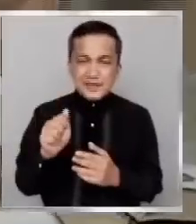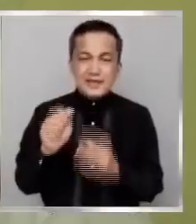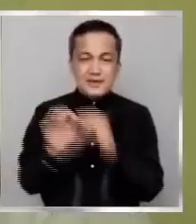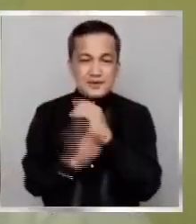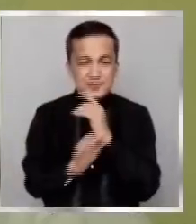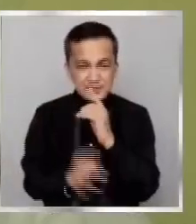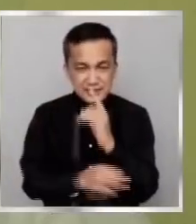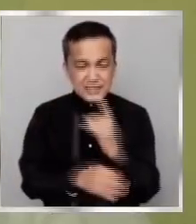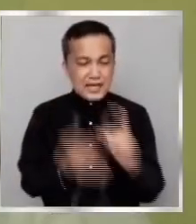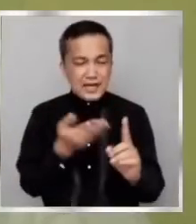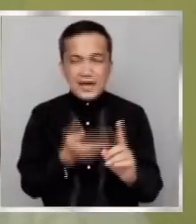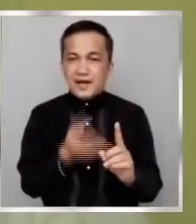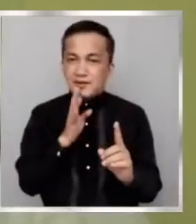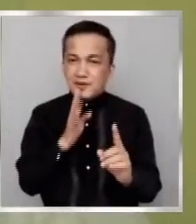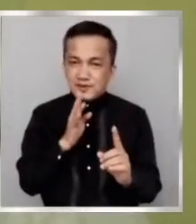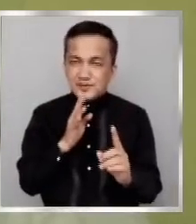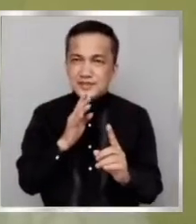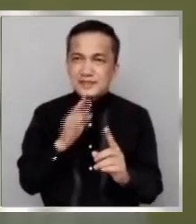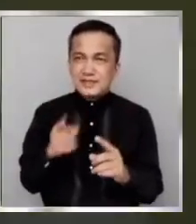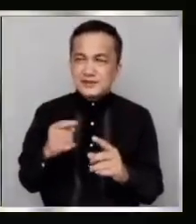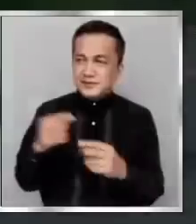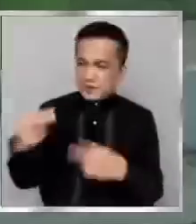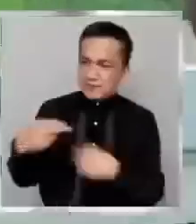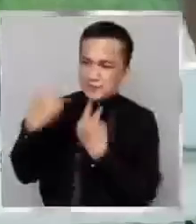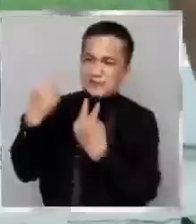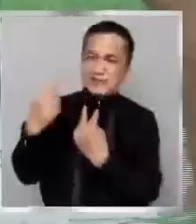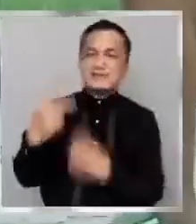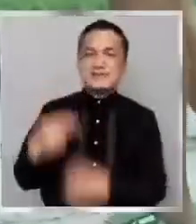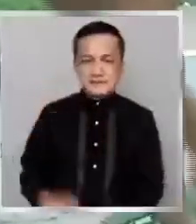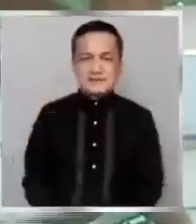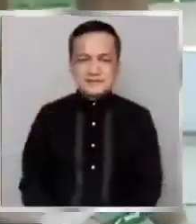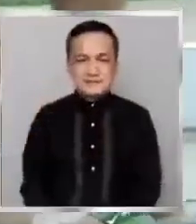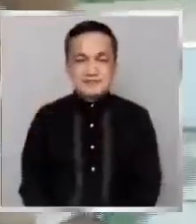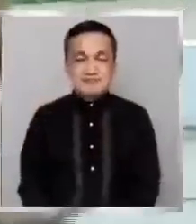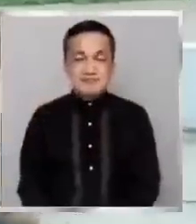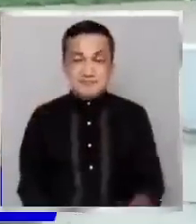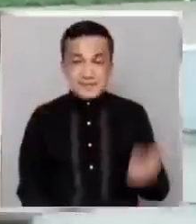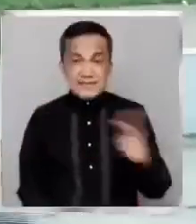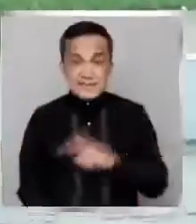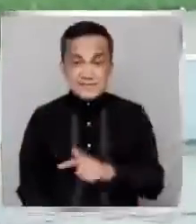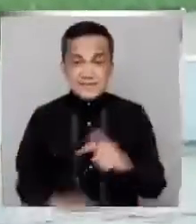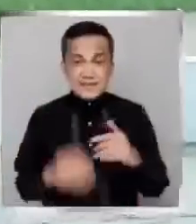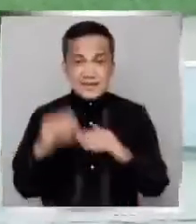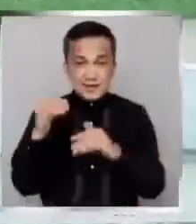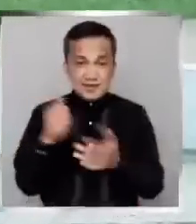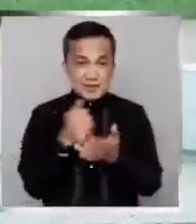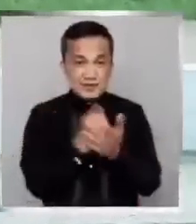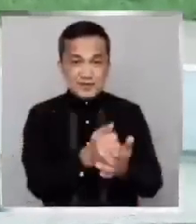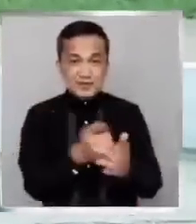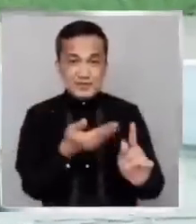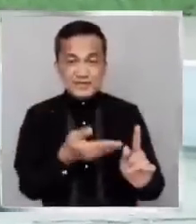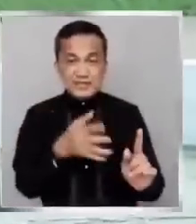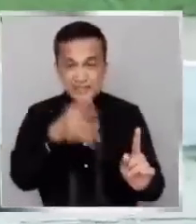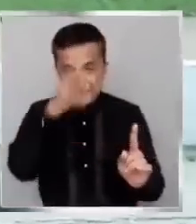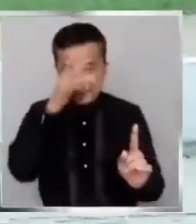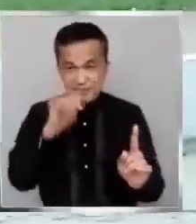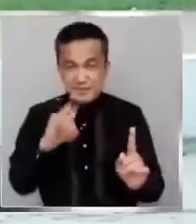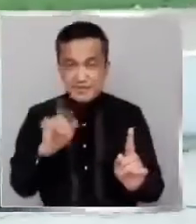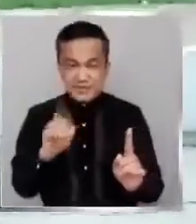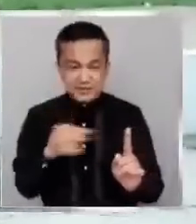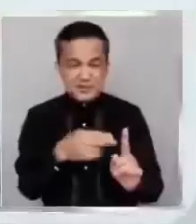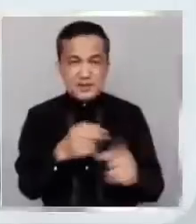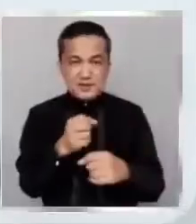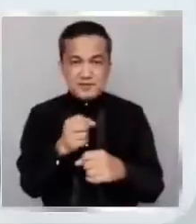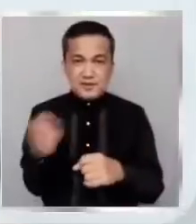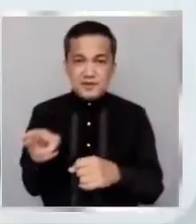ay napag-ukulan nila ng pansin. Sana'y matulungan natin si Tatay Bernardo na mapagawa ang kanyang